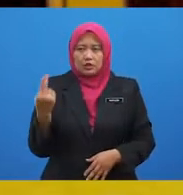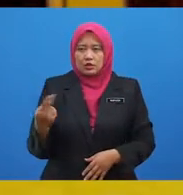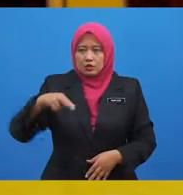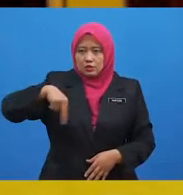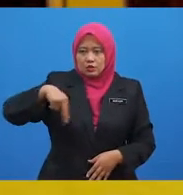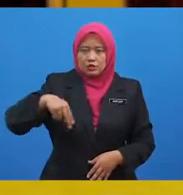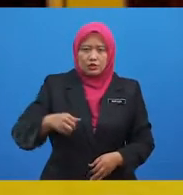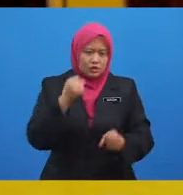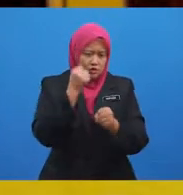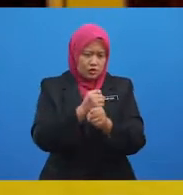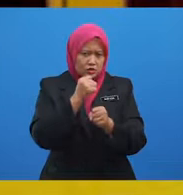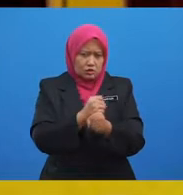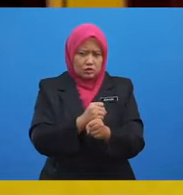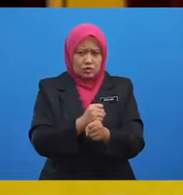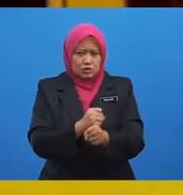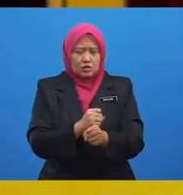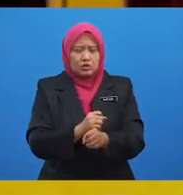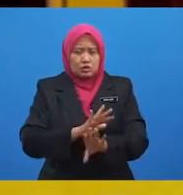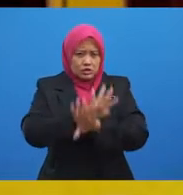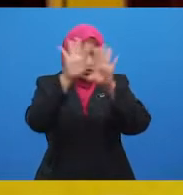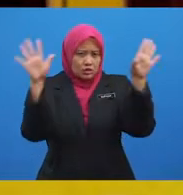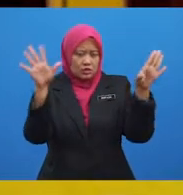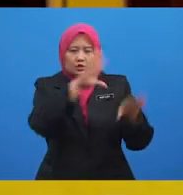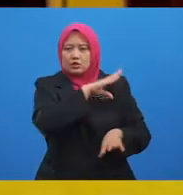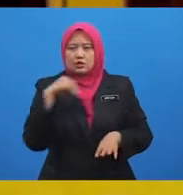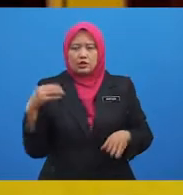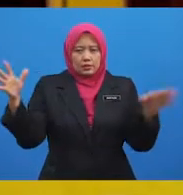bekerja tanpa henti siang dan malam selama